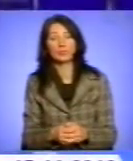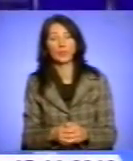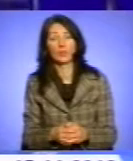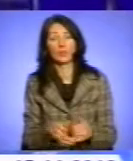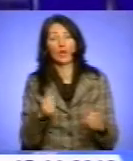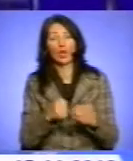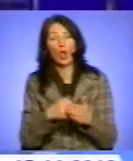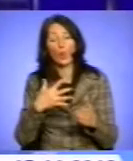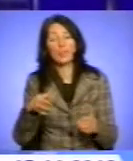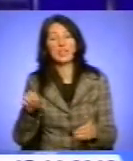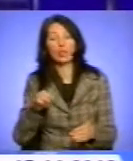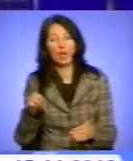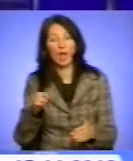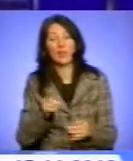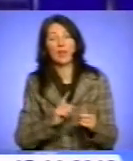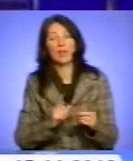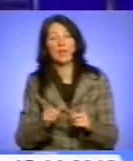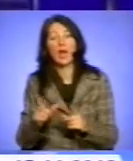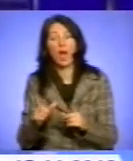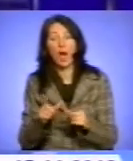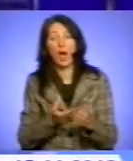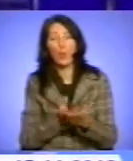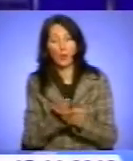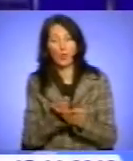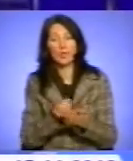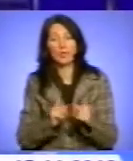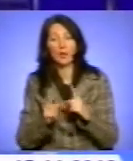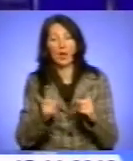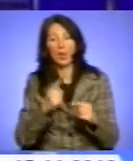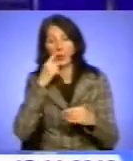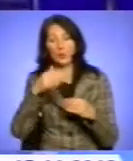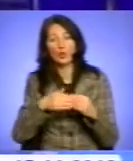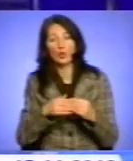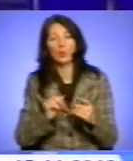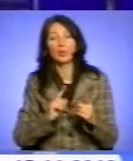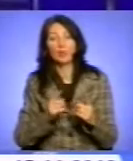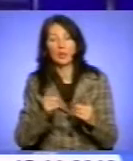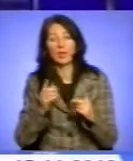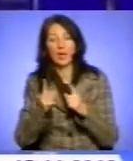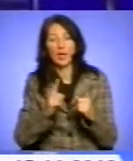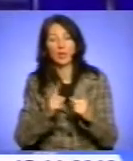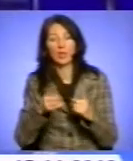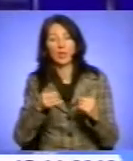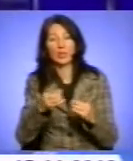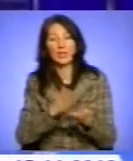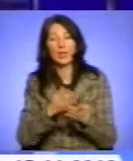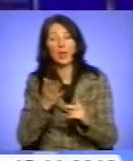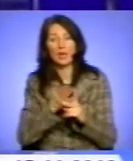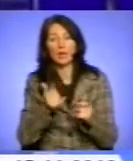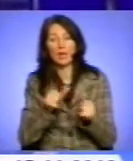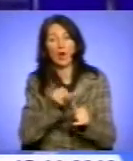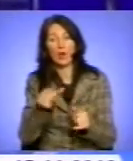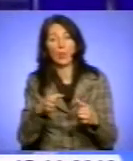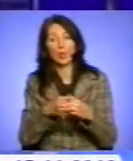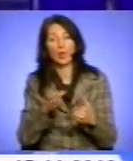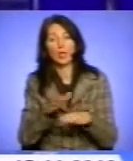До 15 травня на проїзд у міжміському та приміському транспорті діють пільги для окремих категорій населення. Хто має право